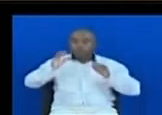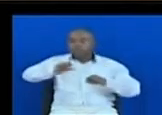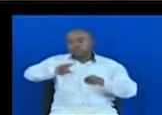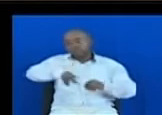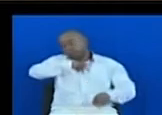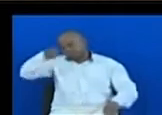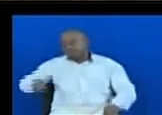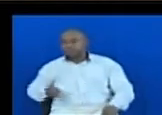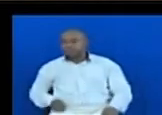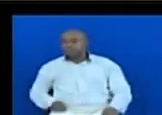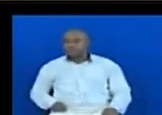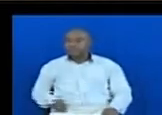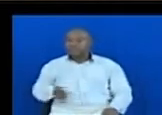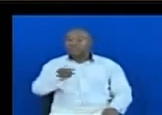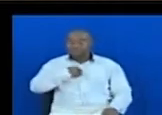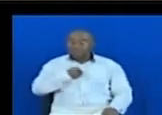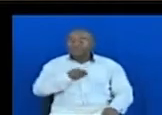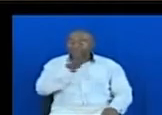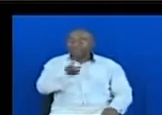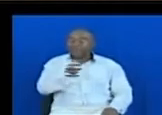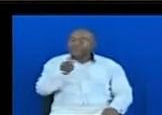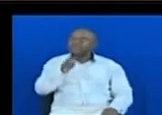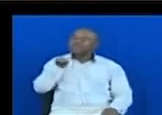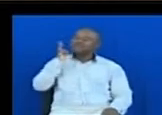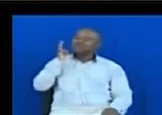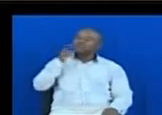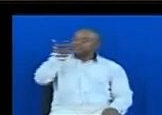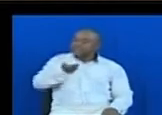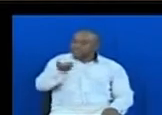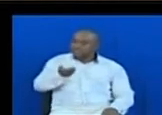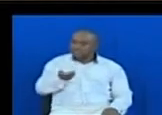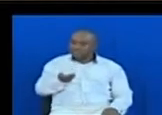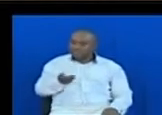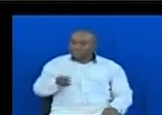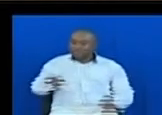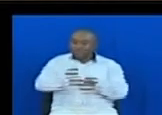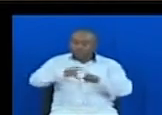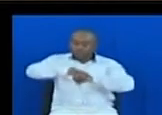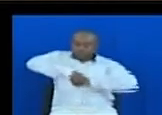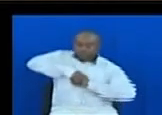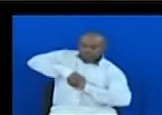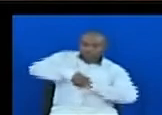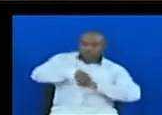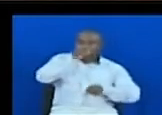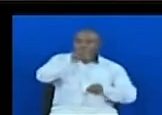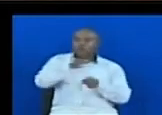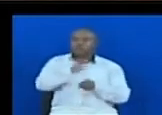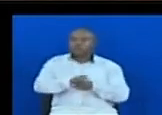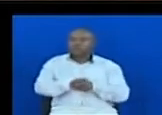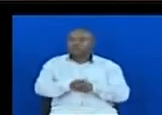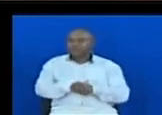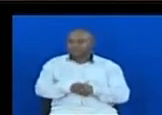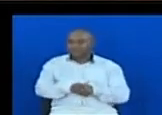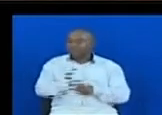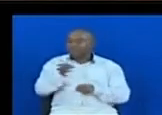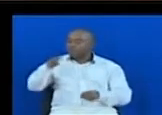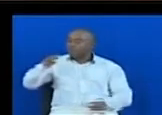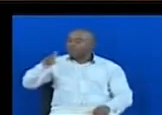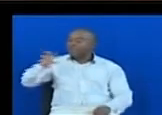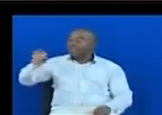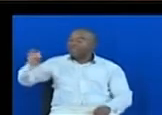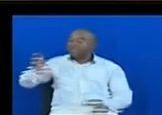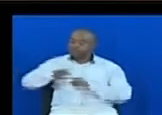wasimpeleke danta mtibu mimi kienyeji hapa. Kwani kuteguka mguu watu wangapi wanateguka? Mbona alivyomdari aliteguka hapa na amepona